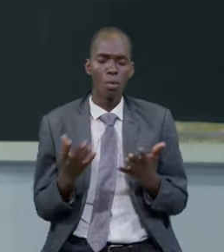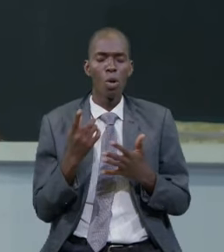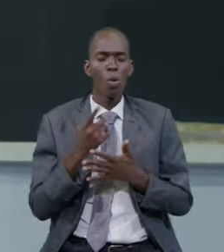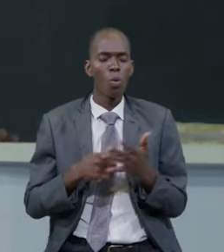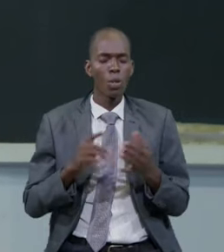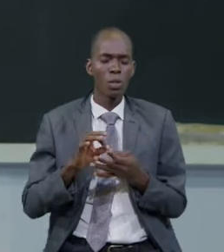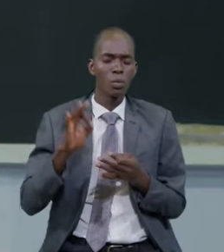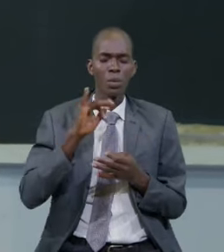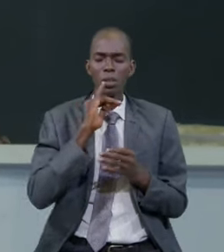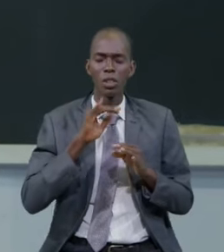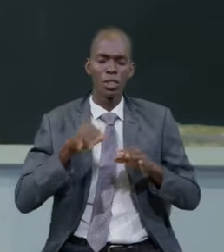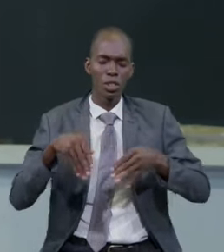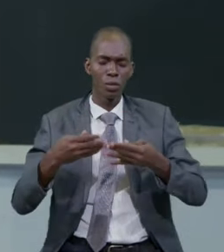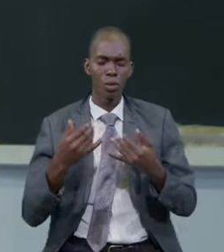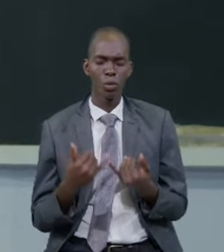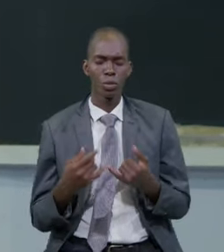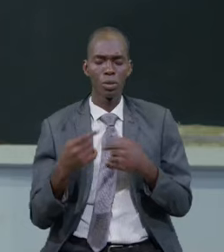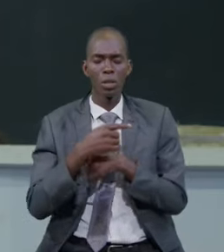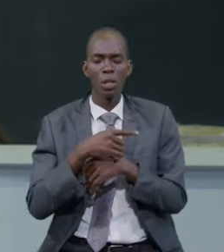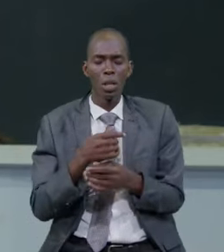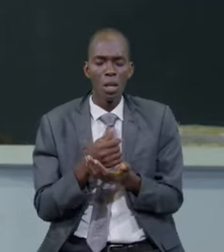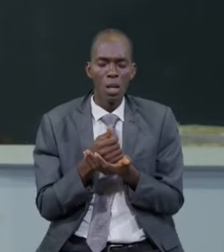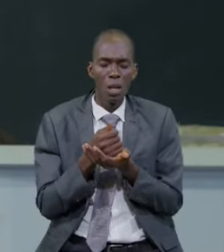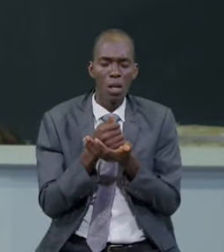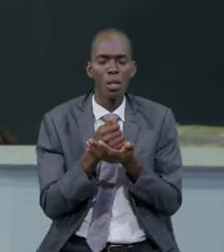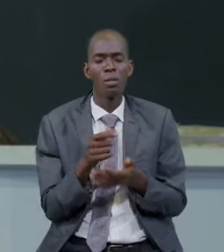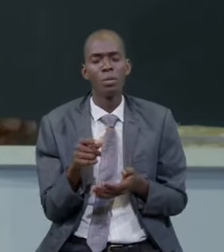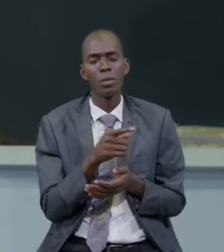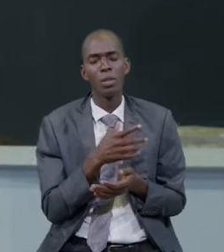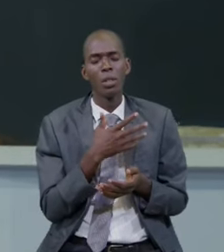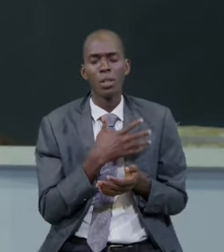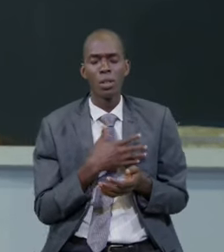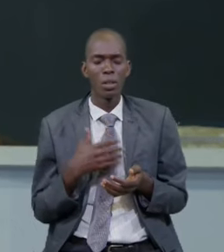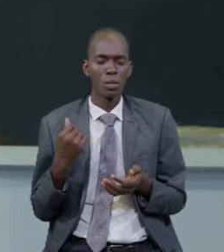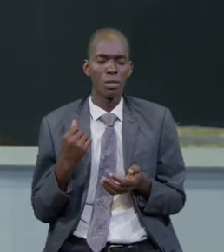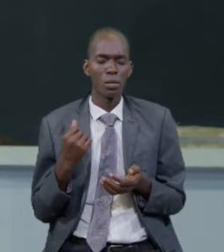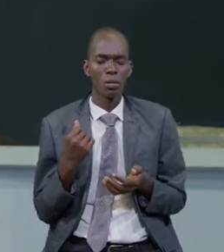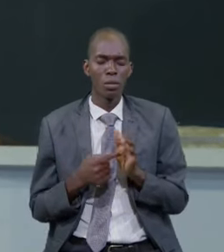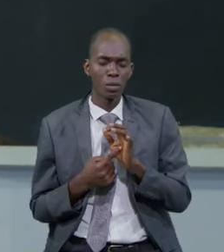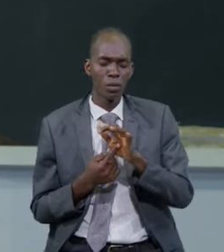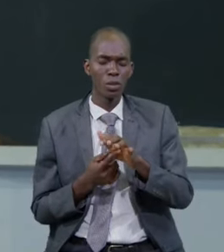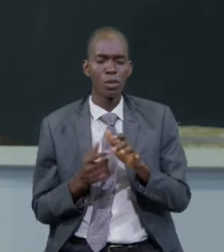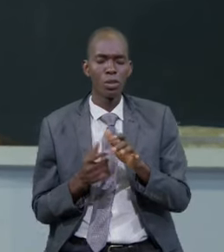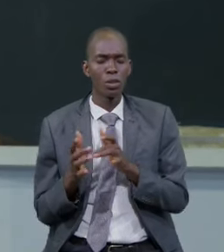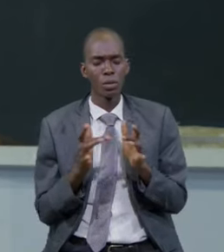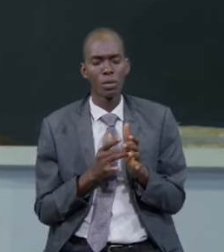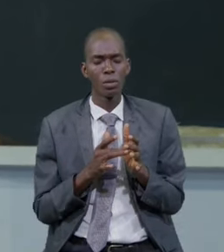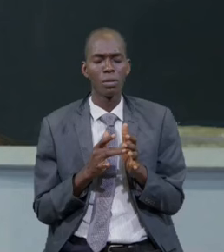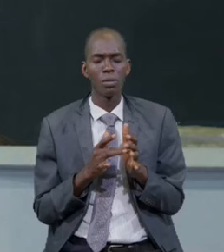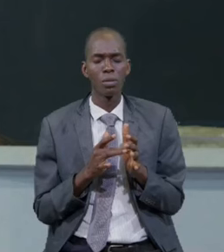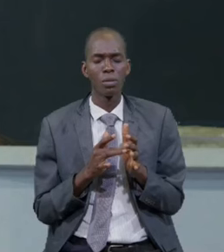donne aujourd'hui. Aide-les et révèle Jésus-Christ.